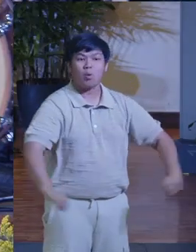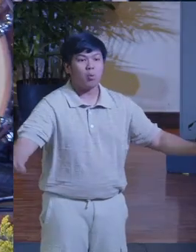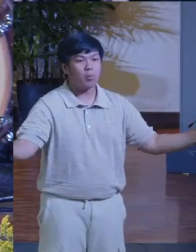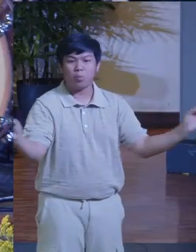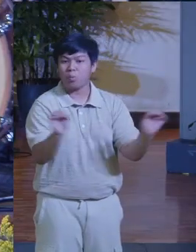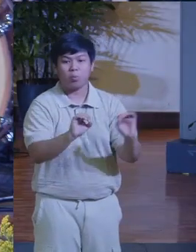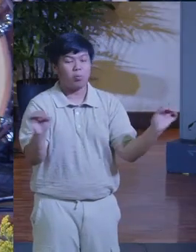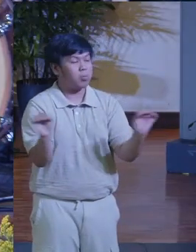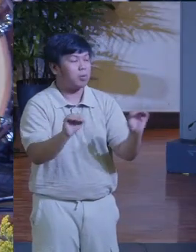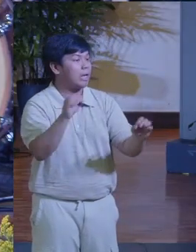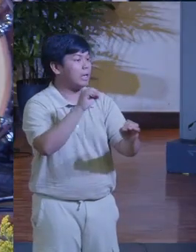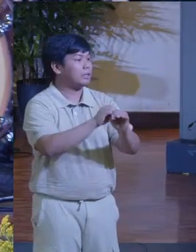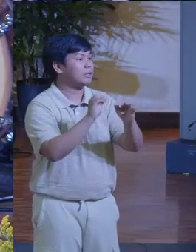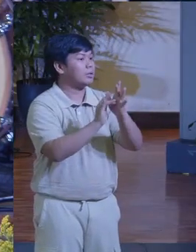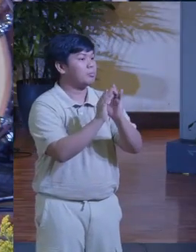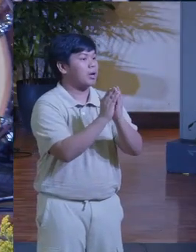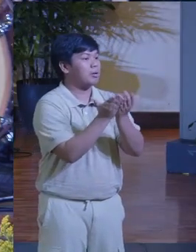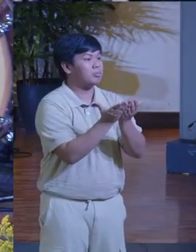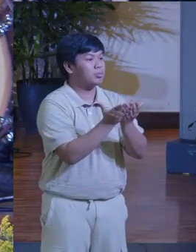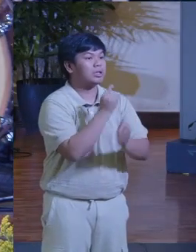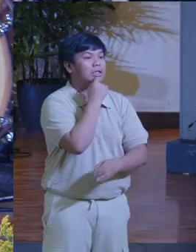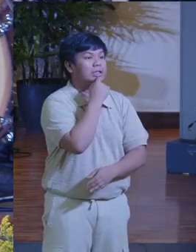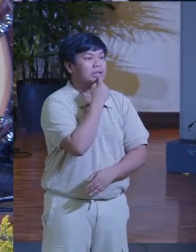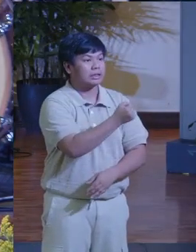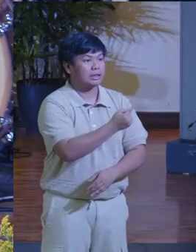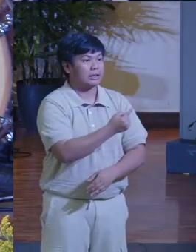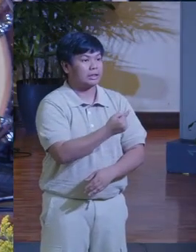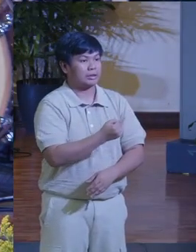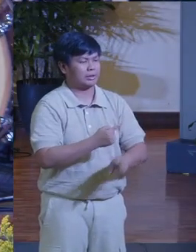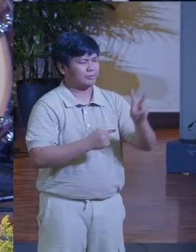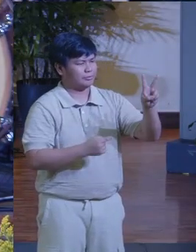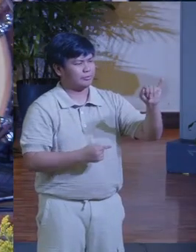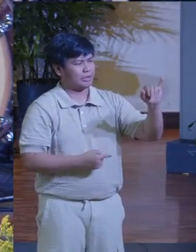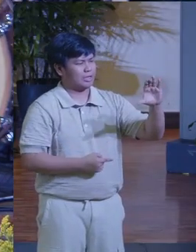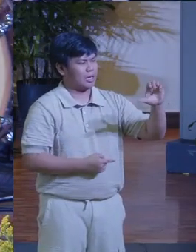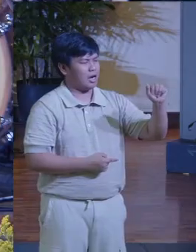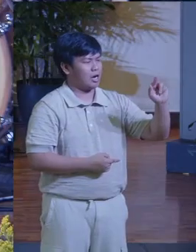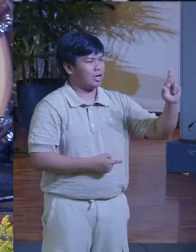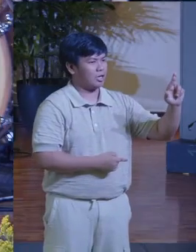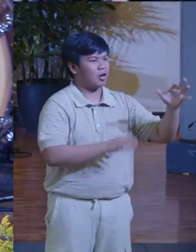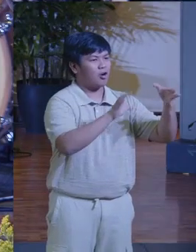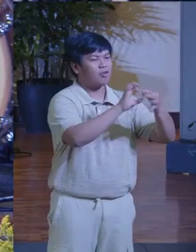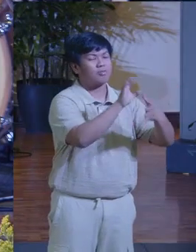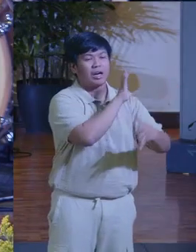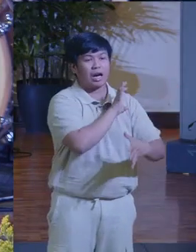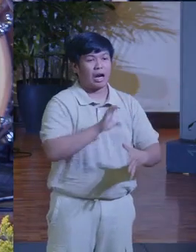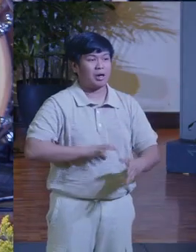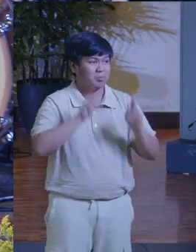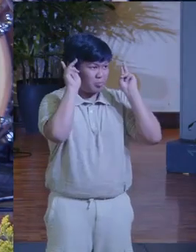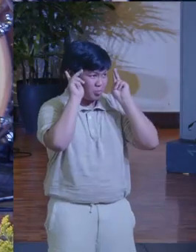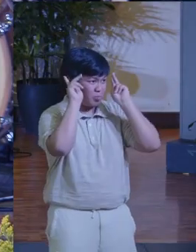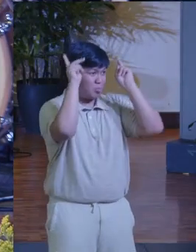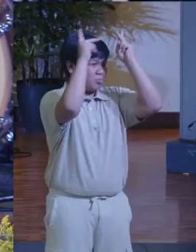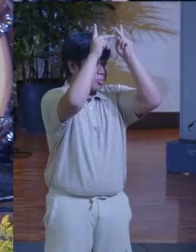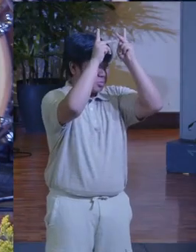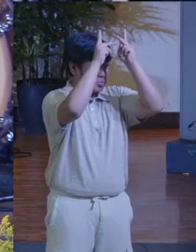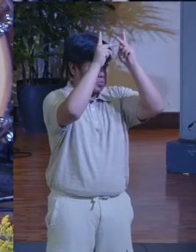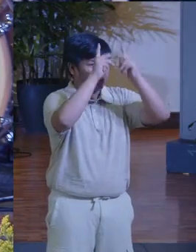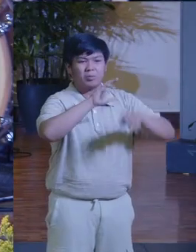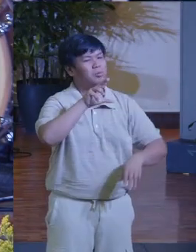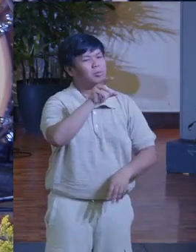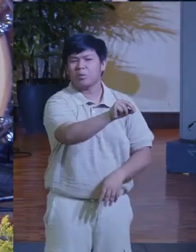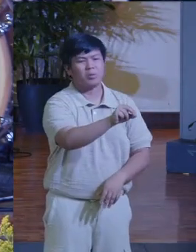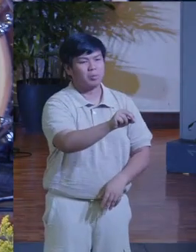pong tinatawag na Vicar of Christ, representative ni Kristo sa